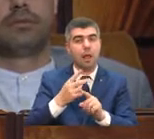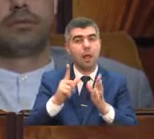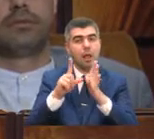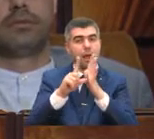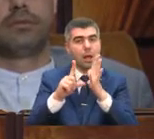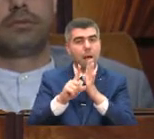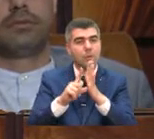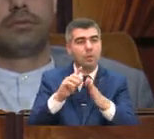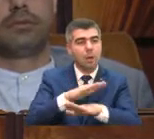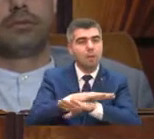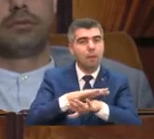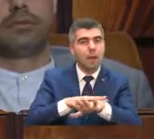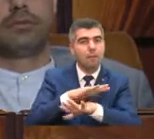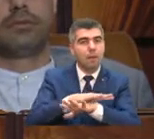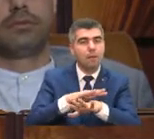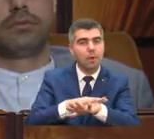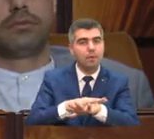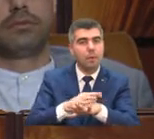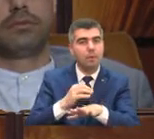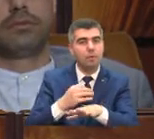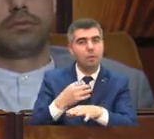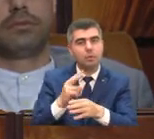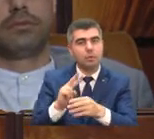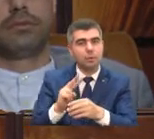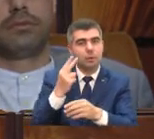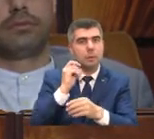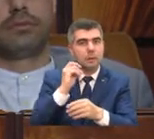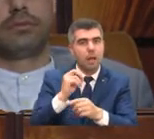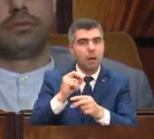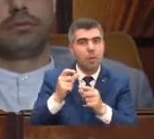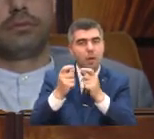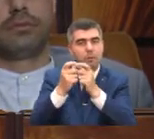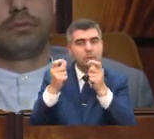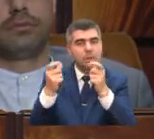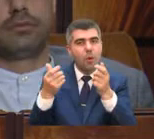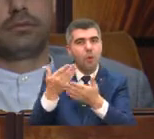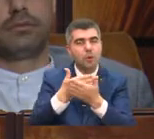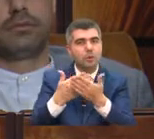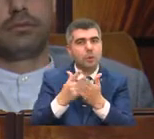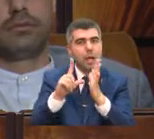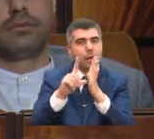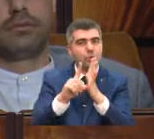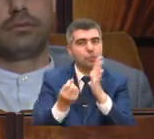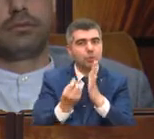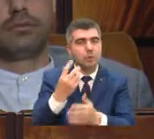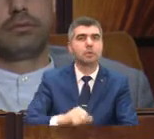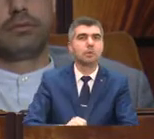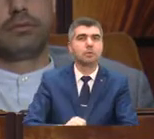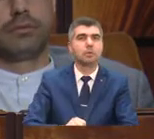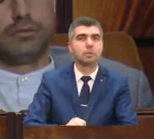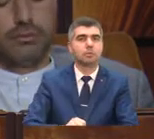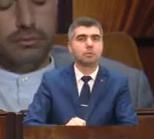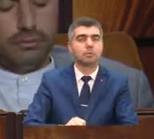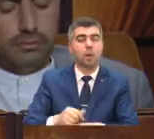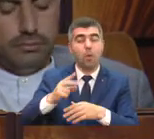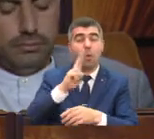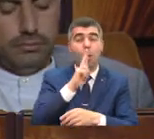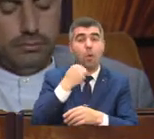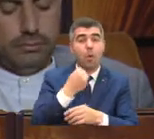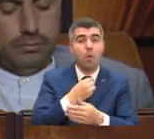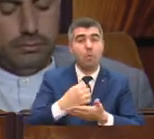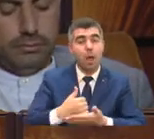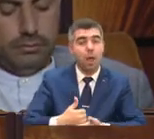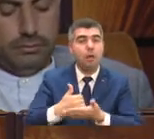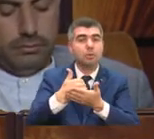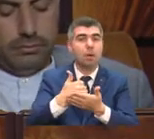وهي الجهه المتقدمه، الجهويه المتقدمه، والدوله تقدم دعما ماليا مهما